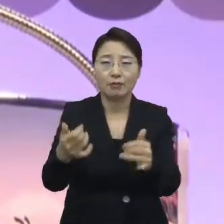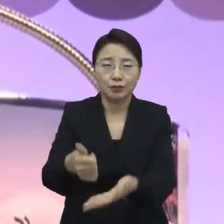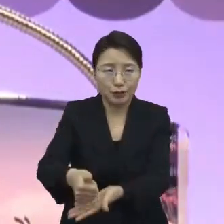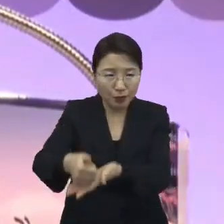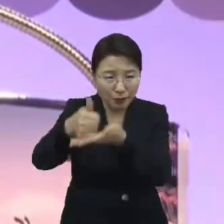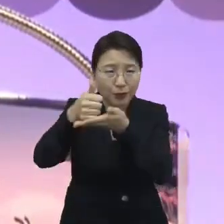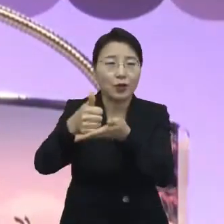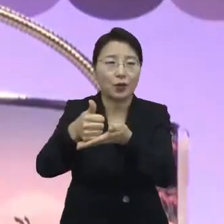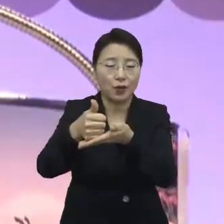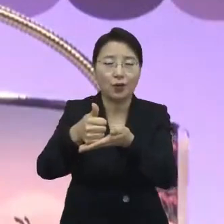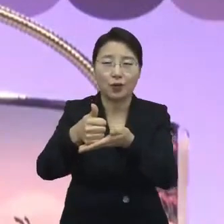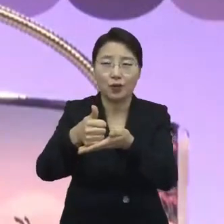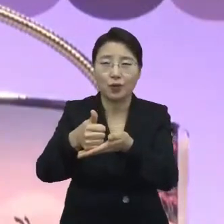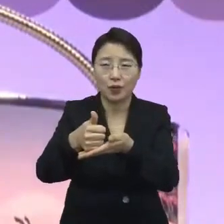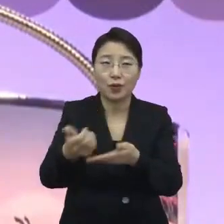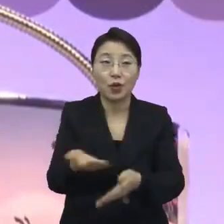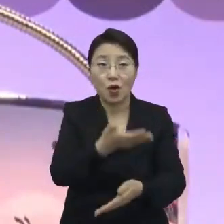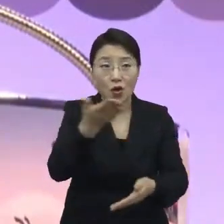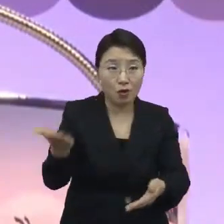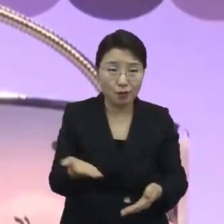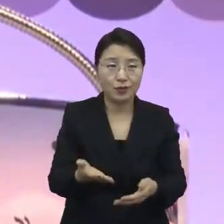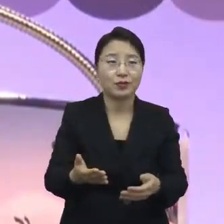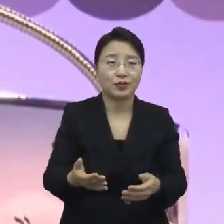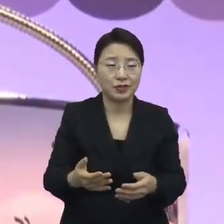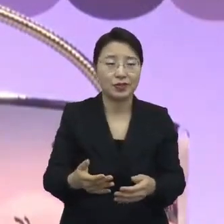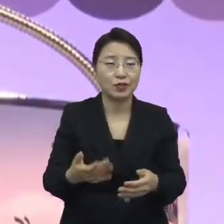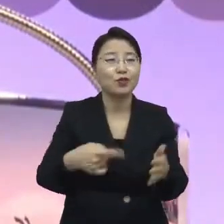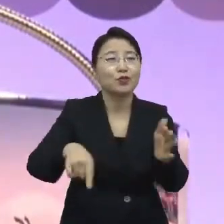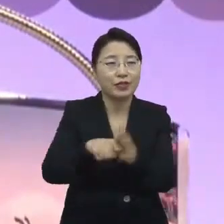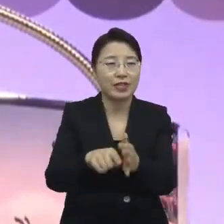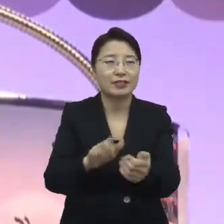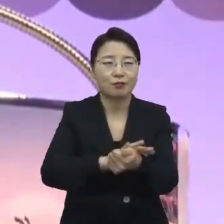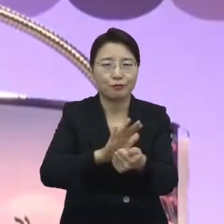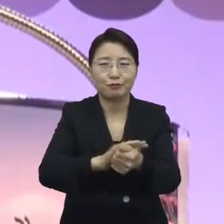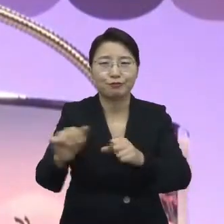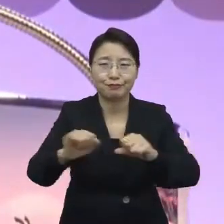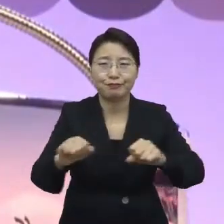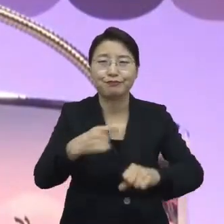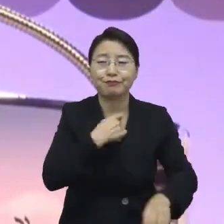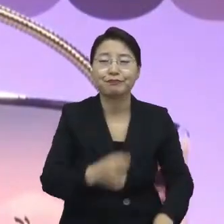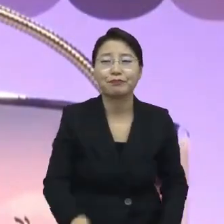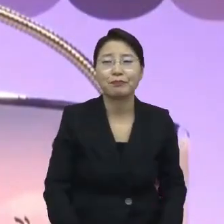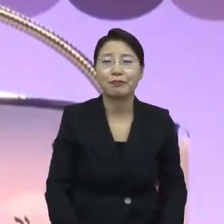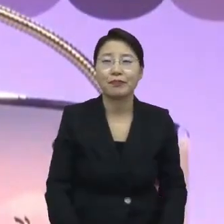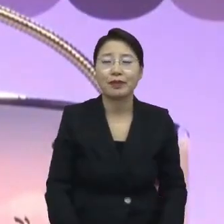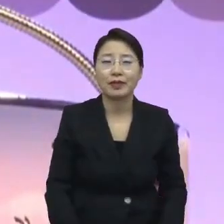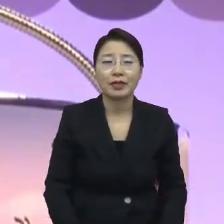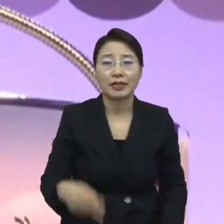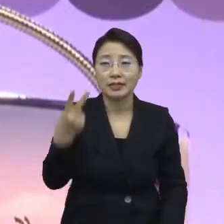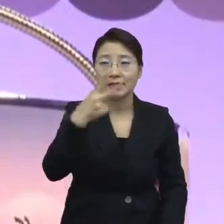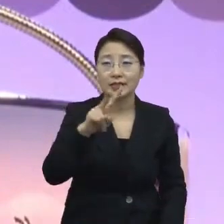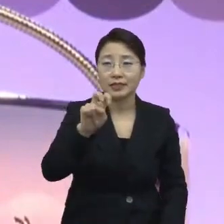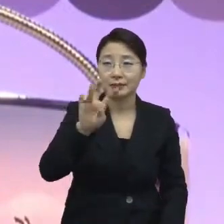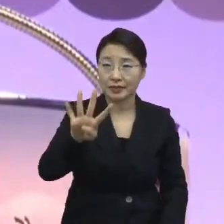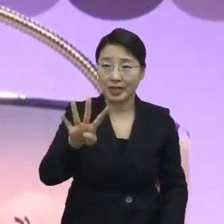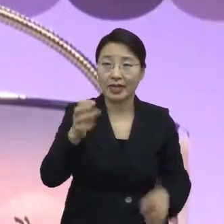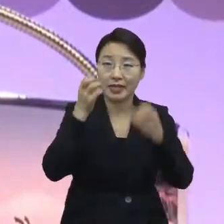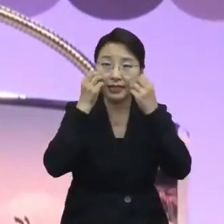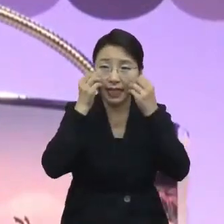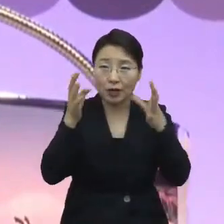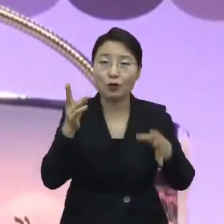열심히 여러 편의 의정 활동을 하겠습니다. 존경하는 구민 여러분, 2024년